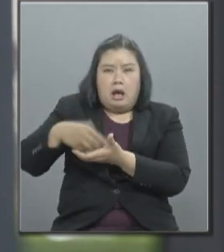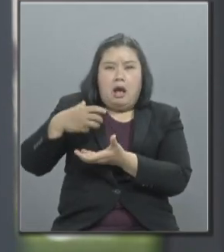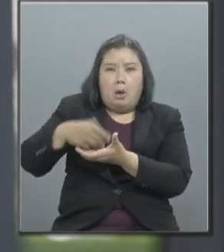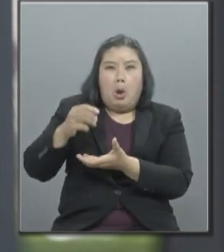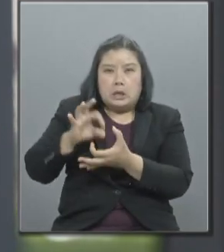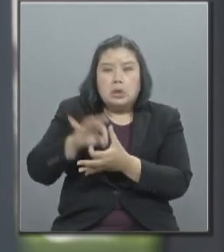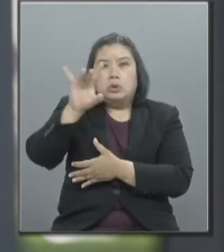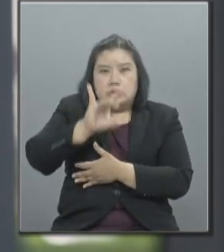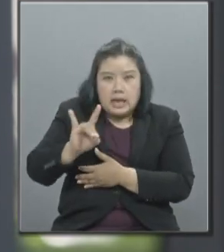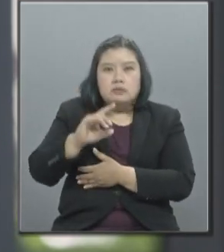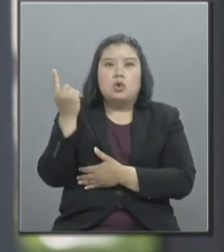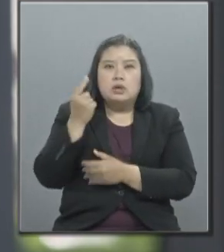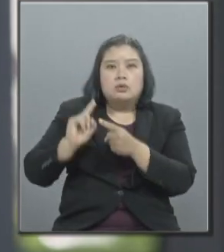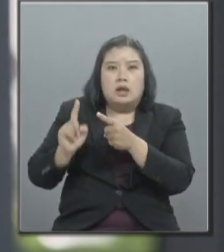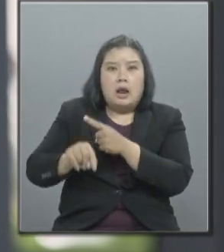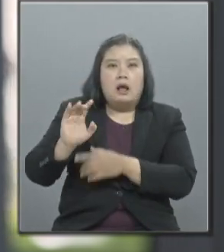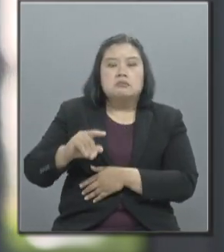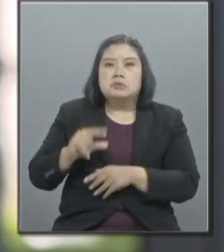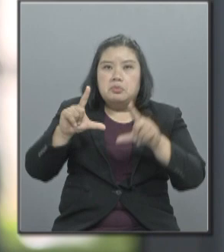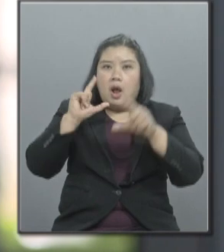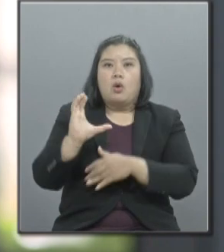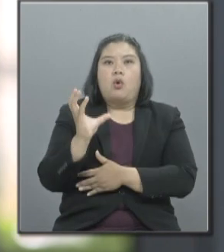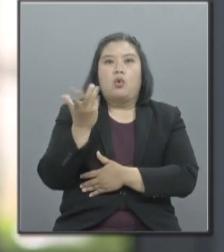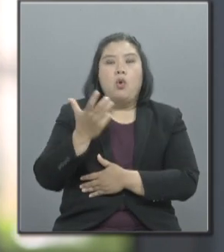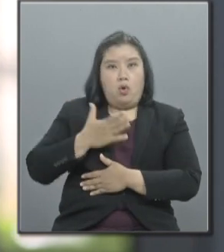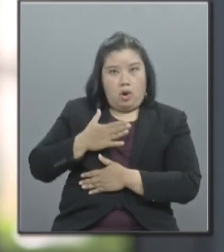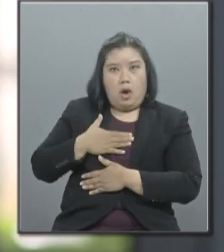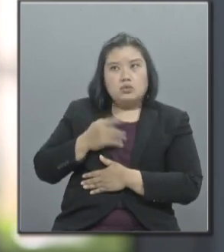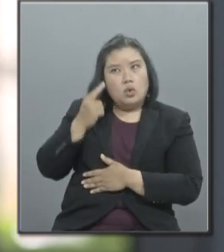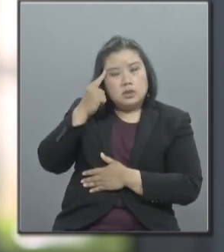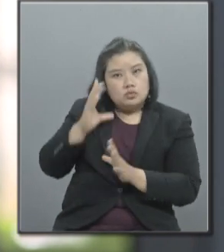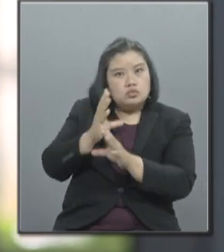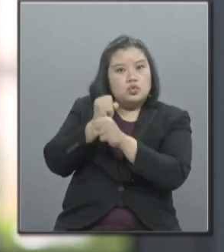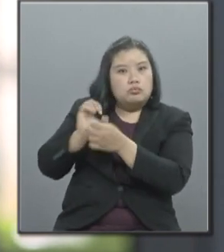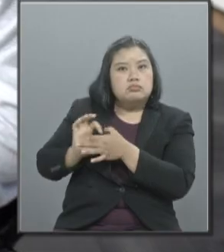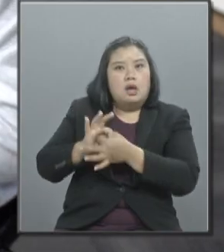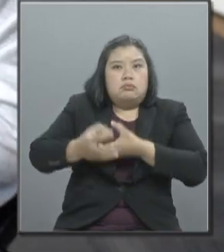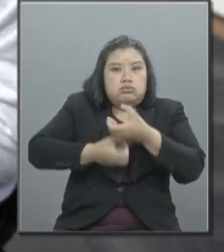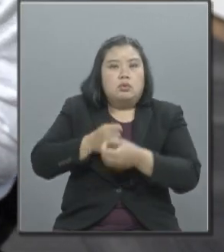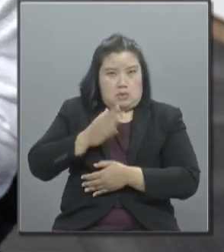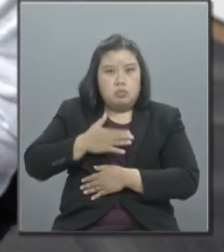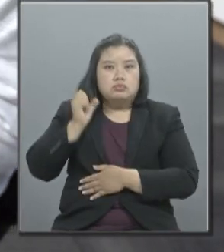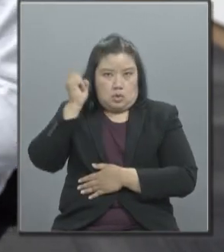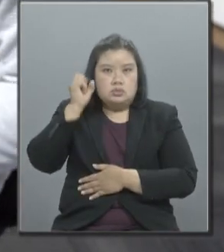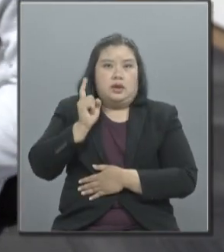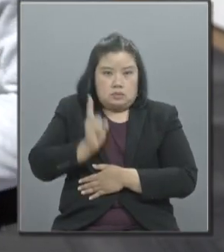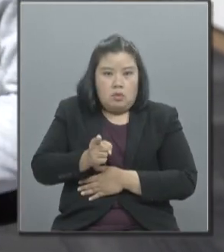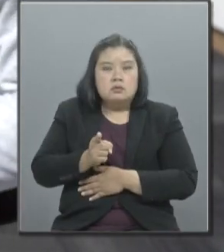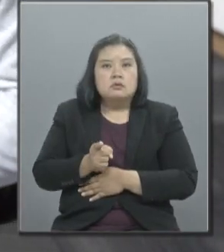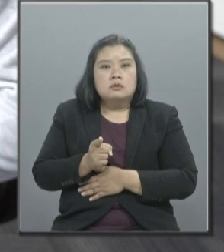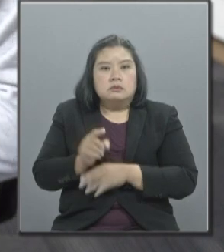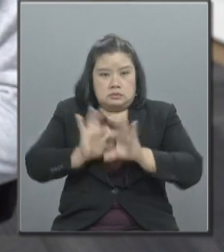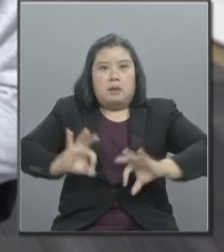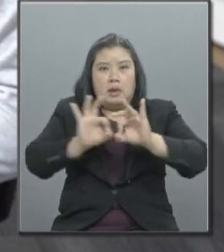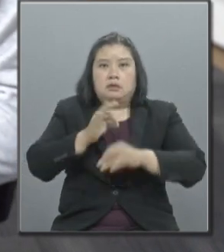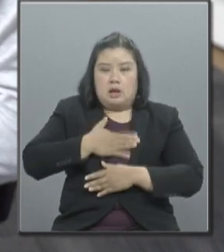กอ่ะตัวเราเองก็ต้องเข้าใจในบริบทในสิ่งที่เรากำลังจะพูดถึงและนำเสนอคุณผู้ชมด้วยสิ่งที่พี่ทำก็คือต้องเอามาดูครับ